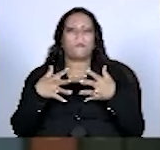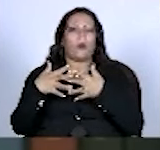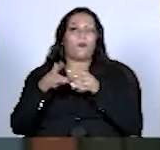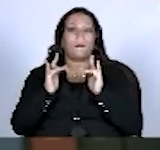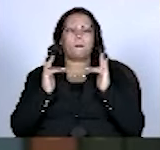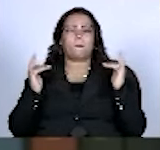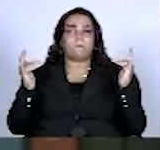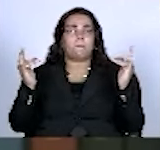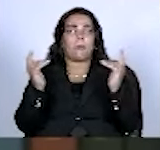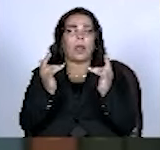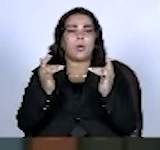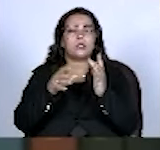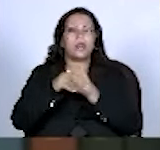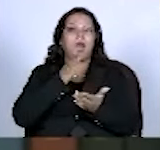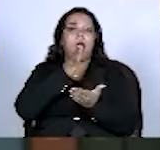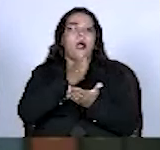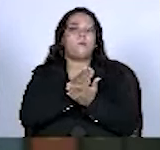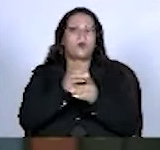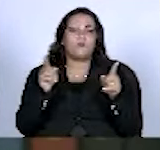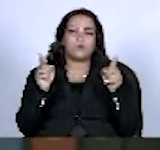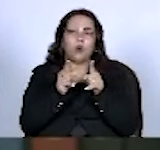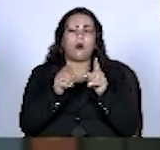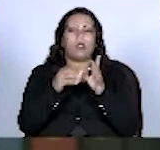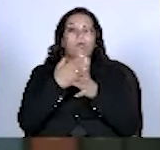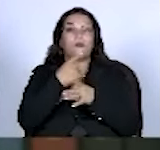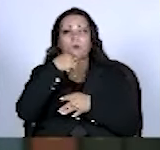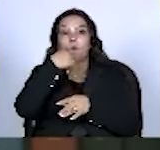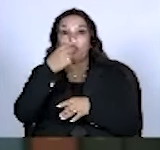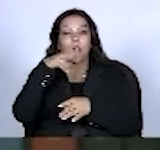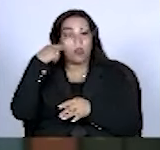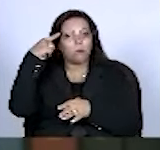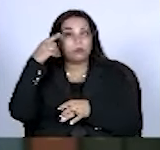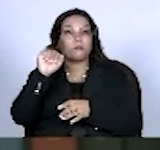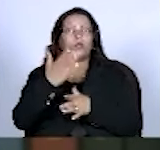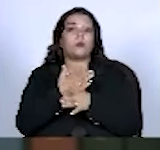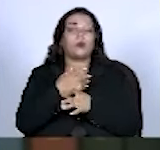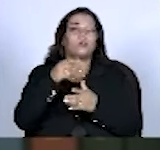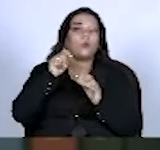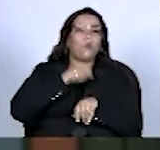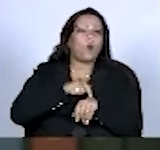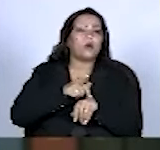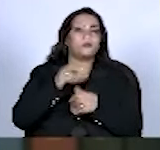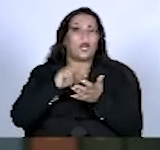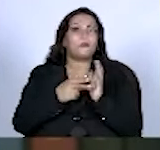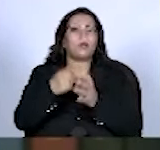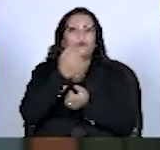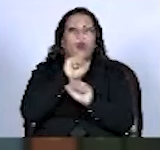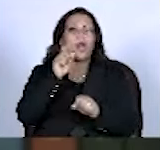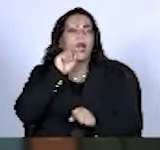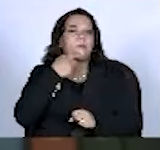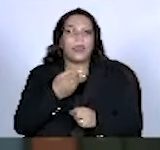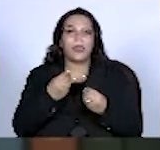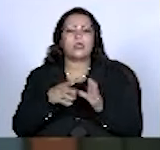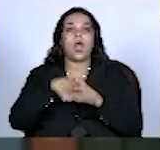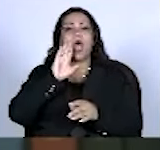اسرائيل هو الذي سيقول رايه في طبيعه وحجم واتجاه وتوقيت هذه العمليه او